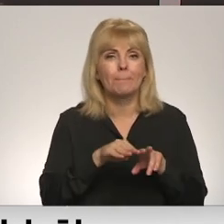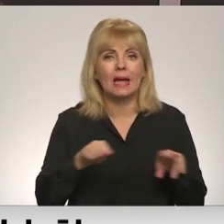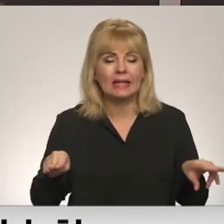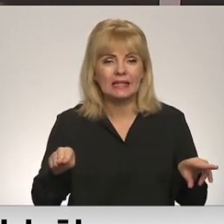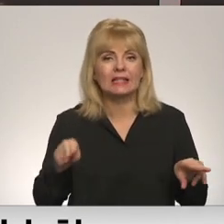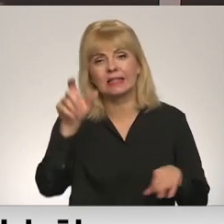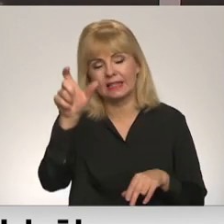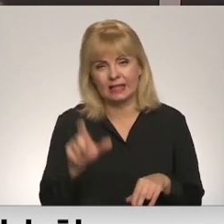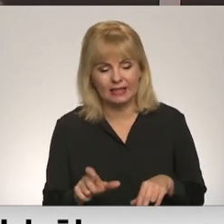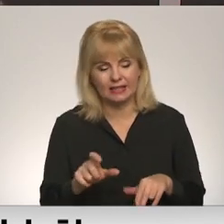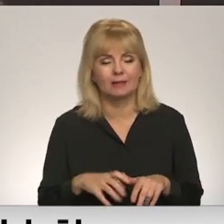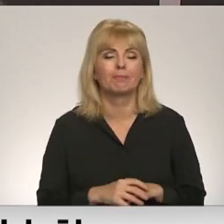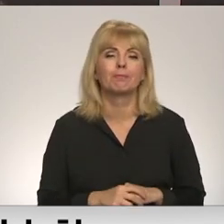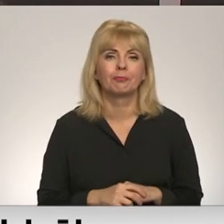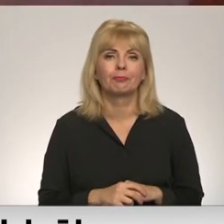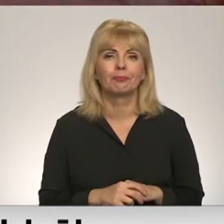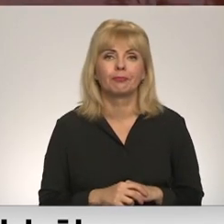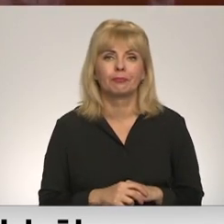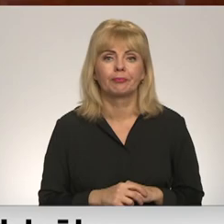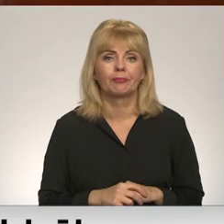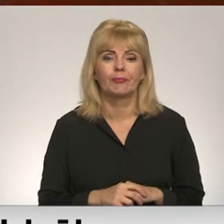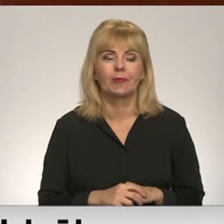un plašāks tās Dāvids Freidenfelds.